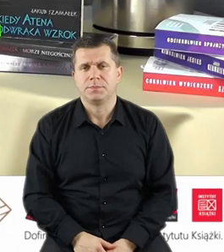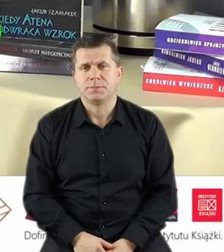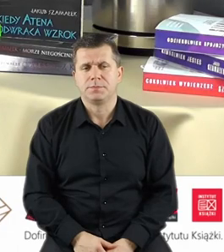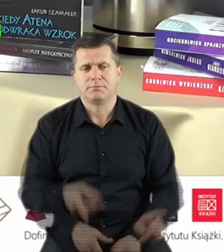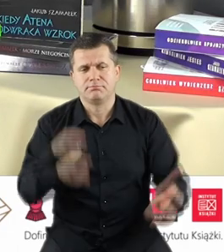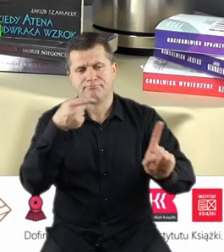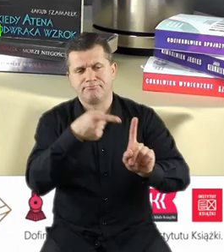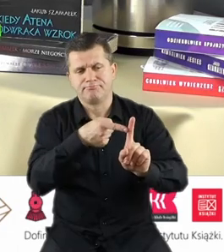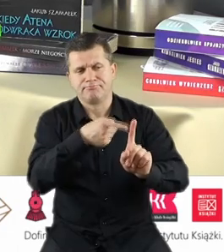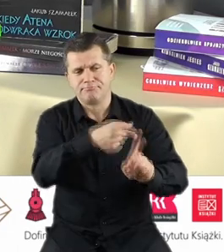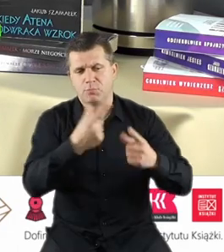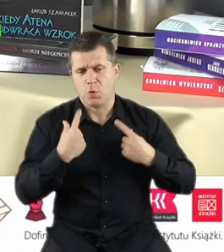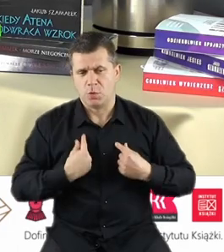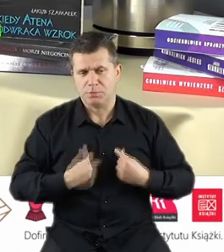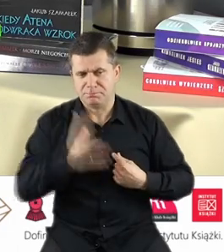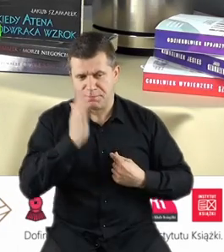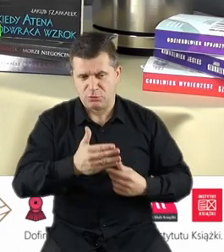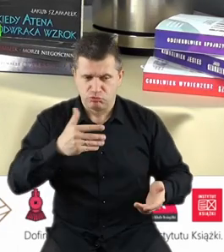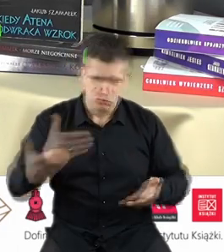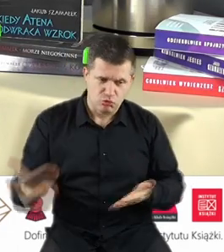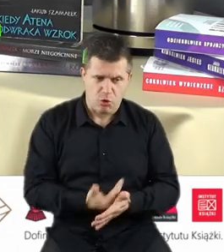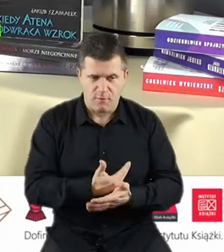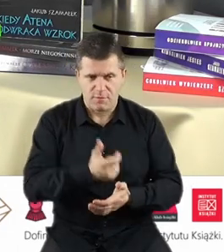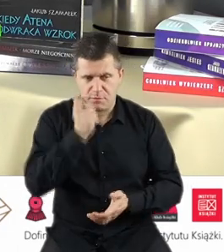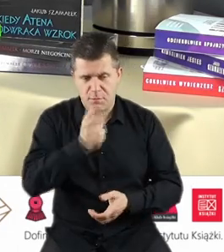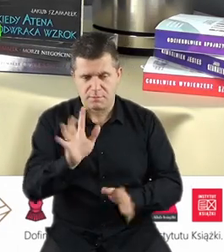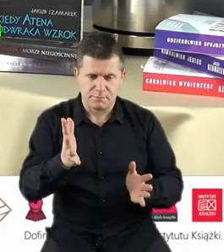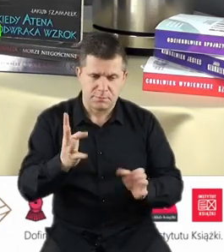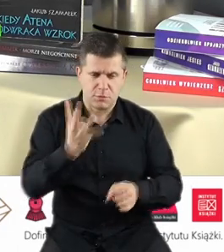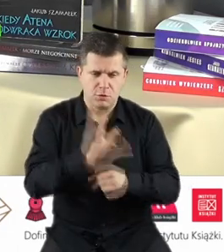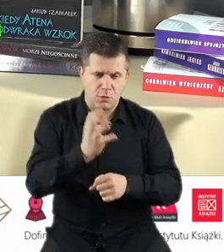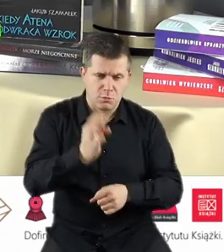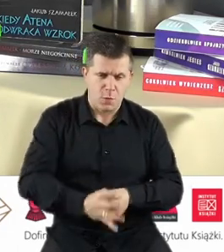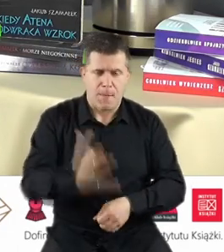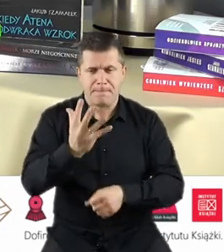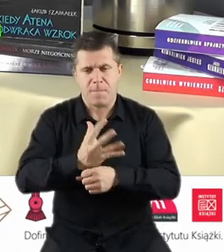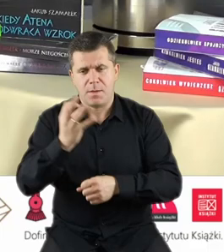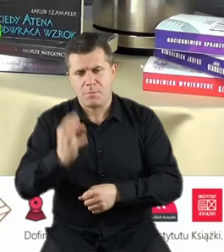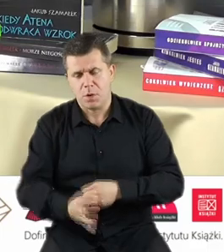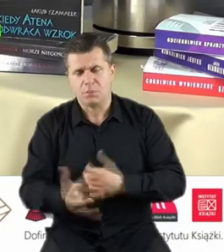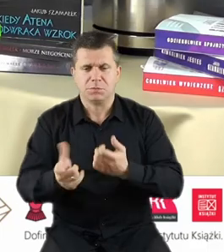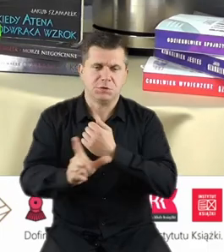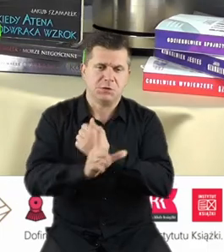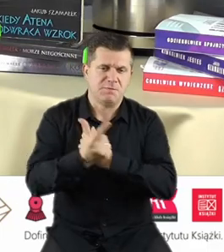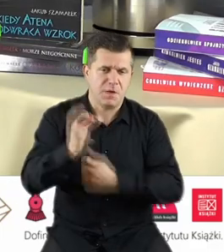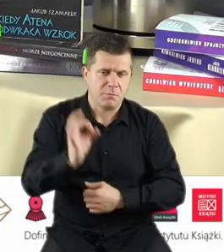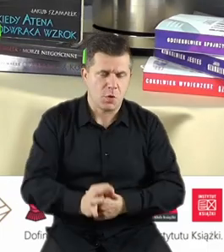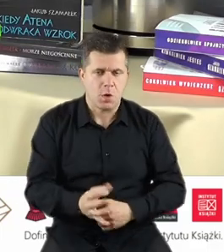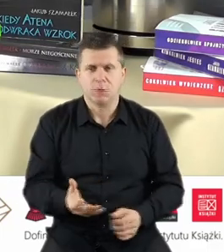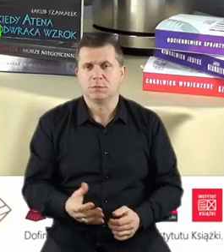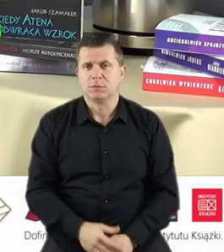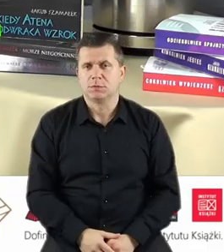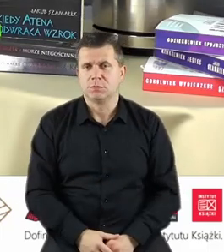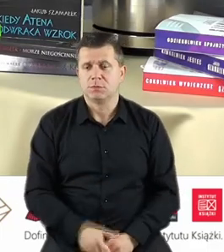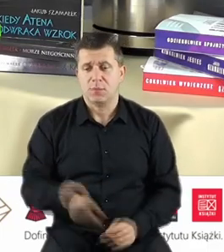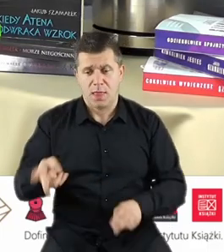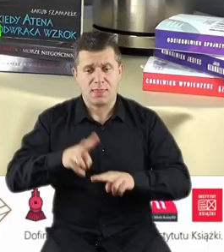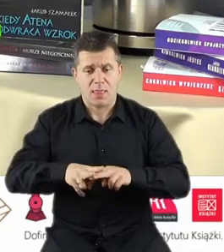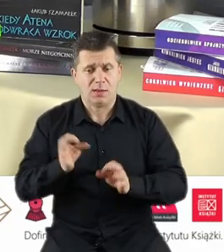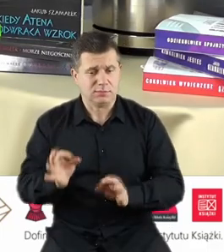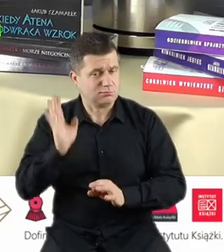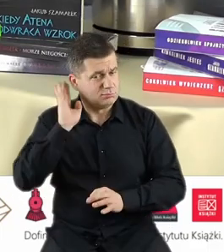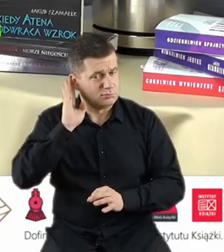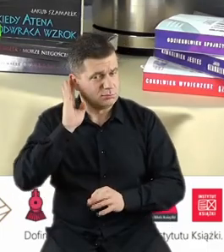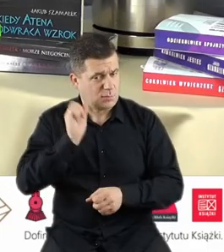skazany popełni kolejne przestępstwo wynosi 40%, 50%, 72% i tak dalej. I także takie narzędzia już